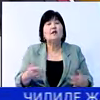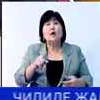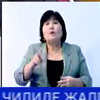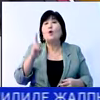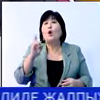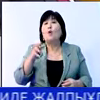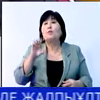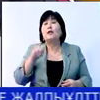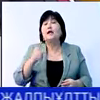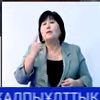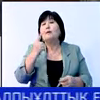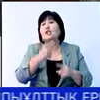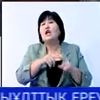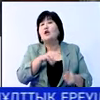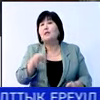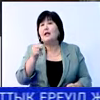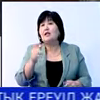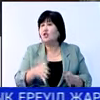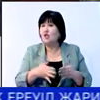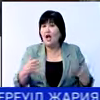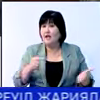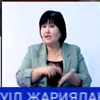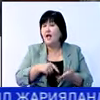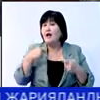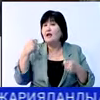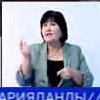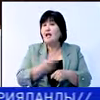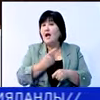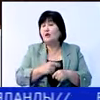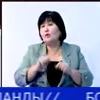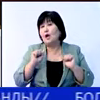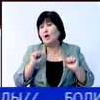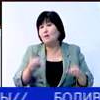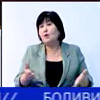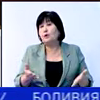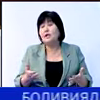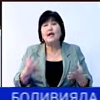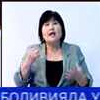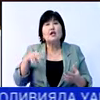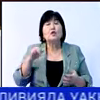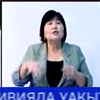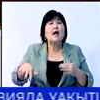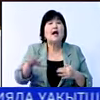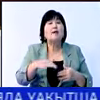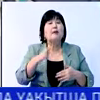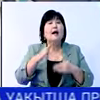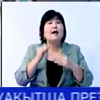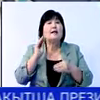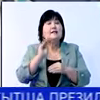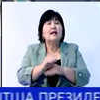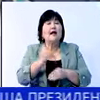комбинат жобасының құны 1,5 миллиард теңгеден асады. Сатылымға шығып қалуы да мүмкін. Индустриялық